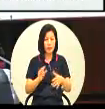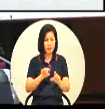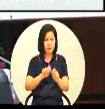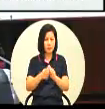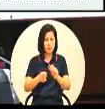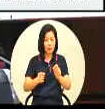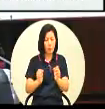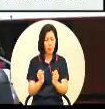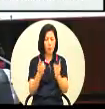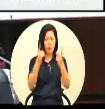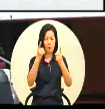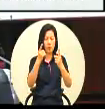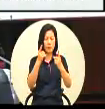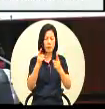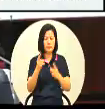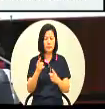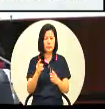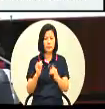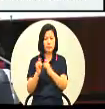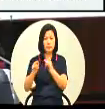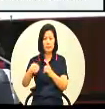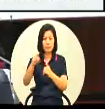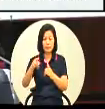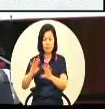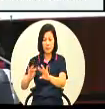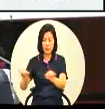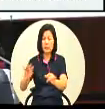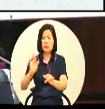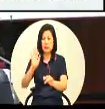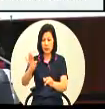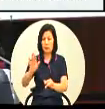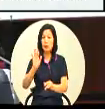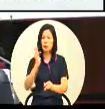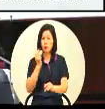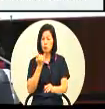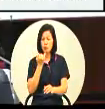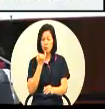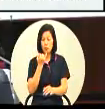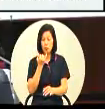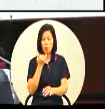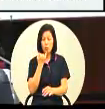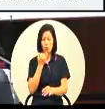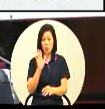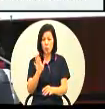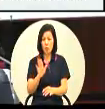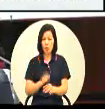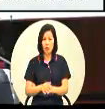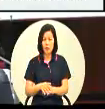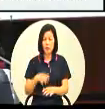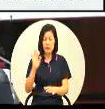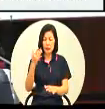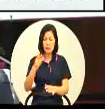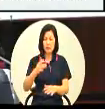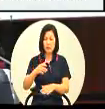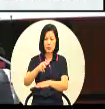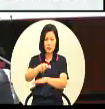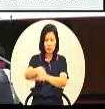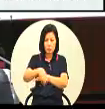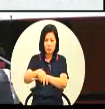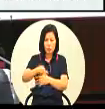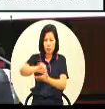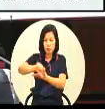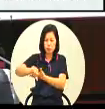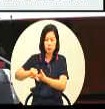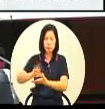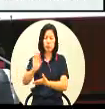土地，但是有可能他的怕他是谁，没有人愿意农耕当然你若是有在做事的，当然他是不会